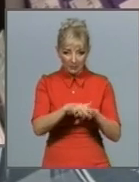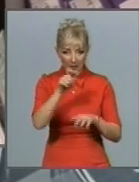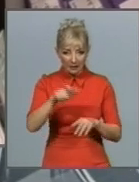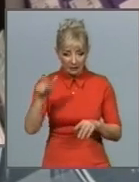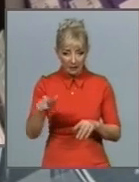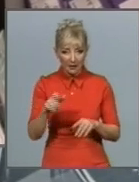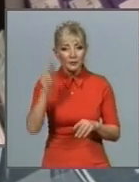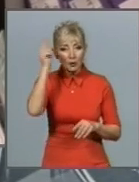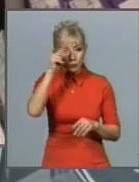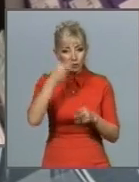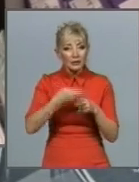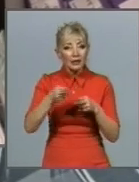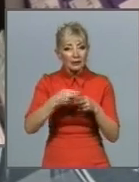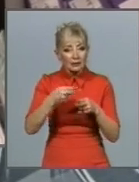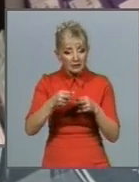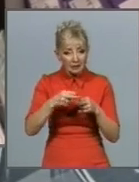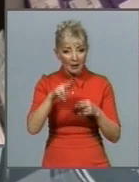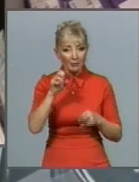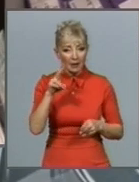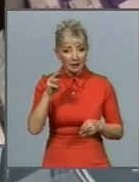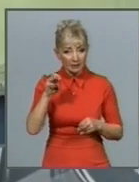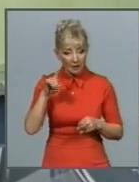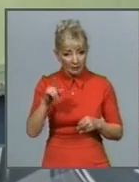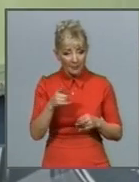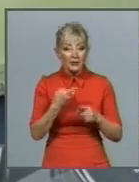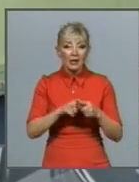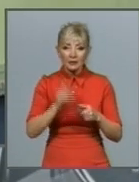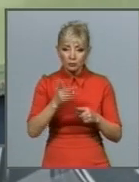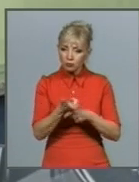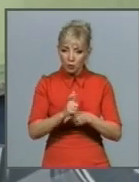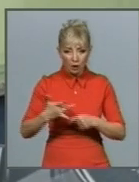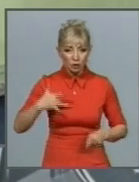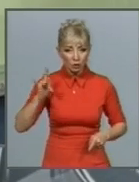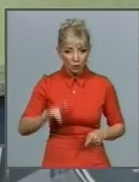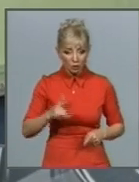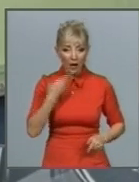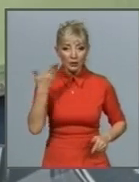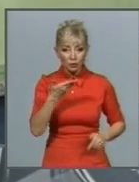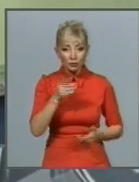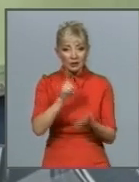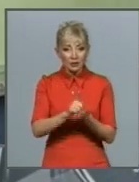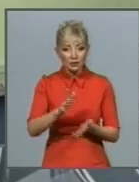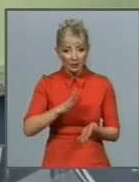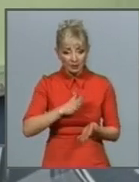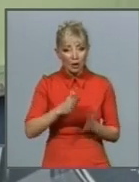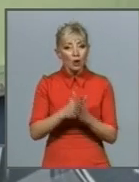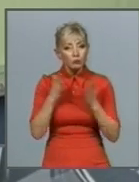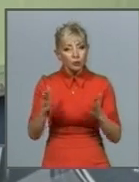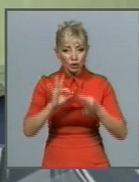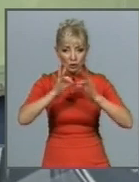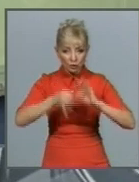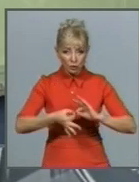кредитними пакетами. Критерії кредитування, ймовірно, стануть більш жорсткими. Звітність також повинна бути стати більш